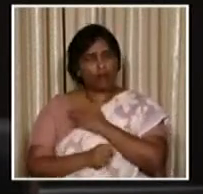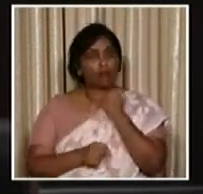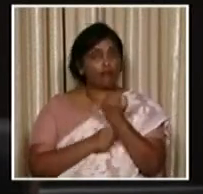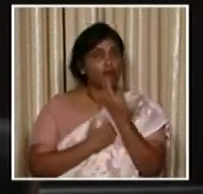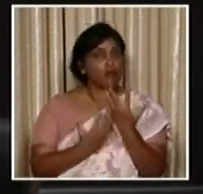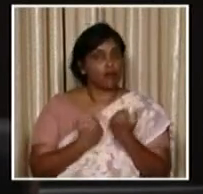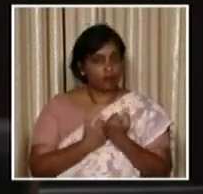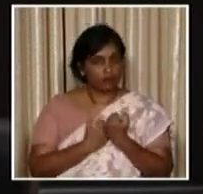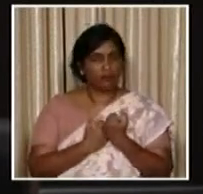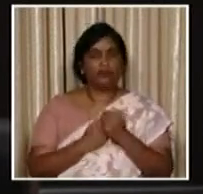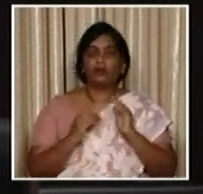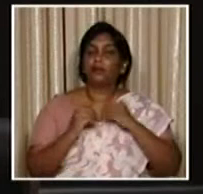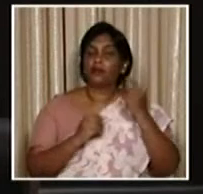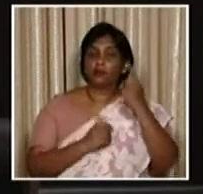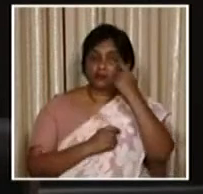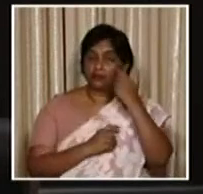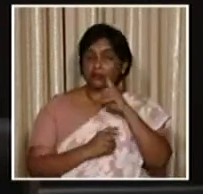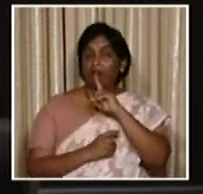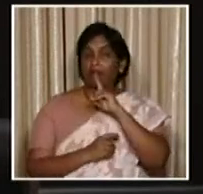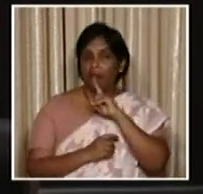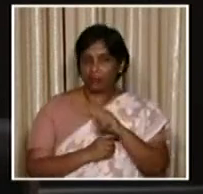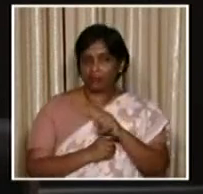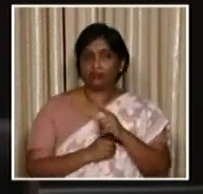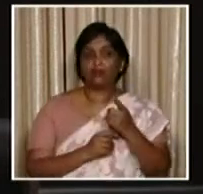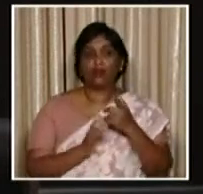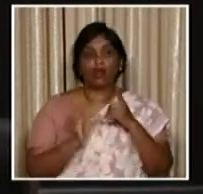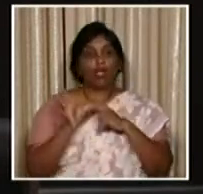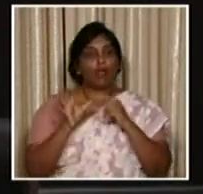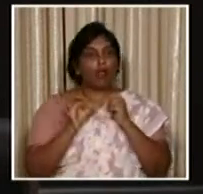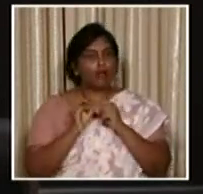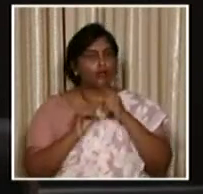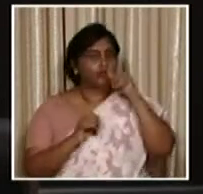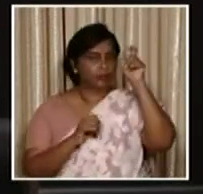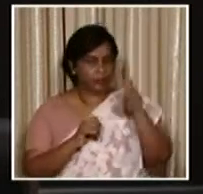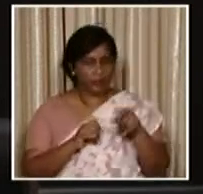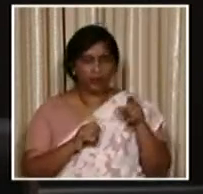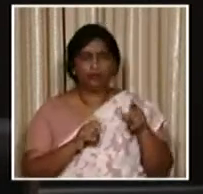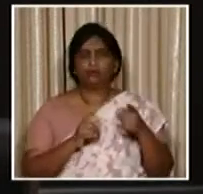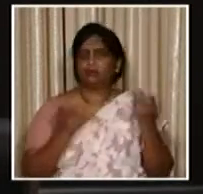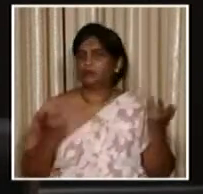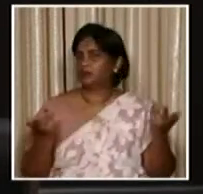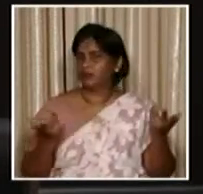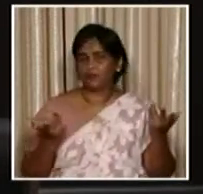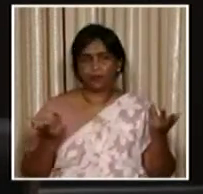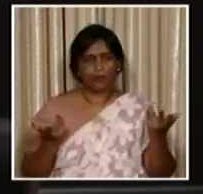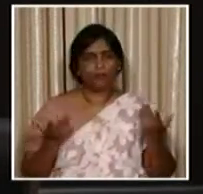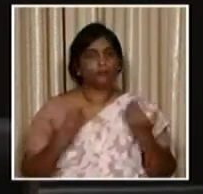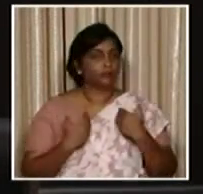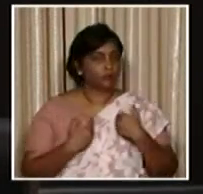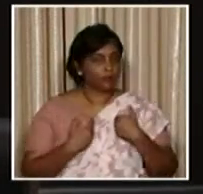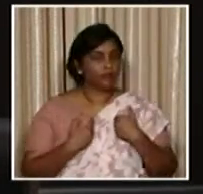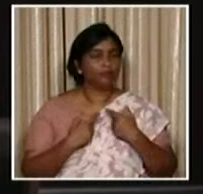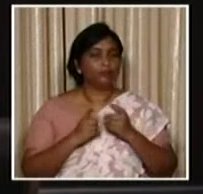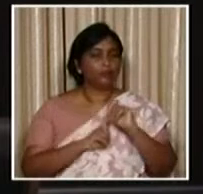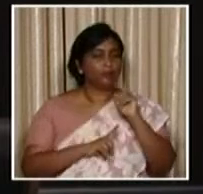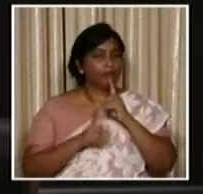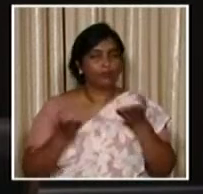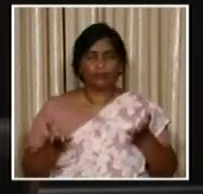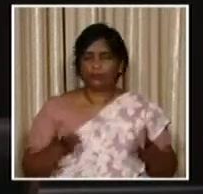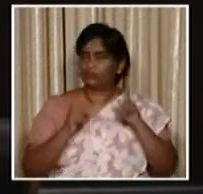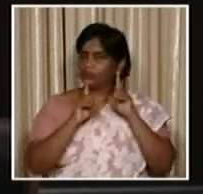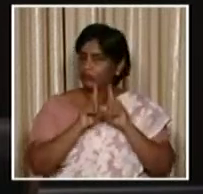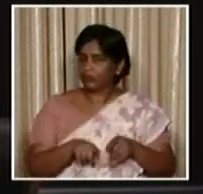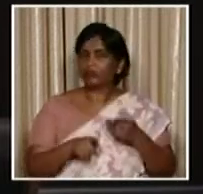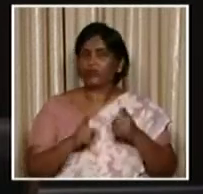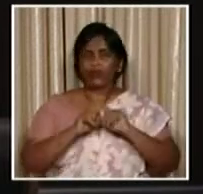බලයට ගන්න කියලා. ඊට පස්සේ උන්වහන්සේට කියන්න වුණා අබුහිත් කියන මිනිහෙක් ඉන්නවා කියලා. මේක මේ අපේ සභාව මෙහෙම